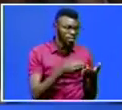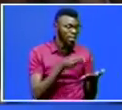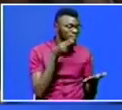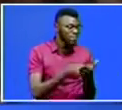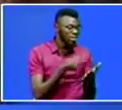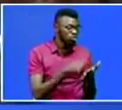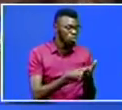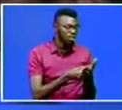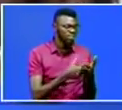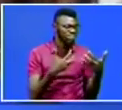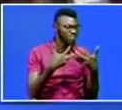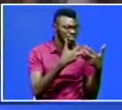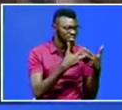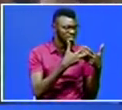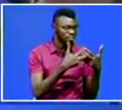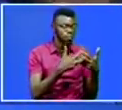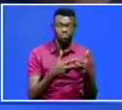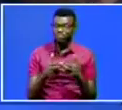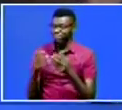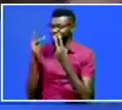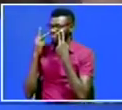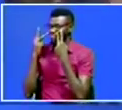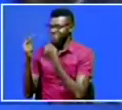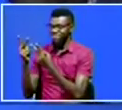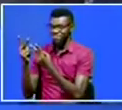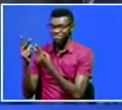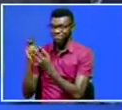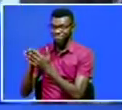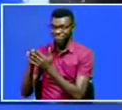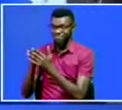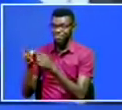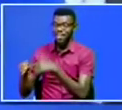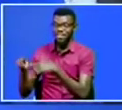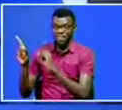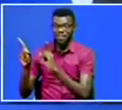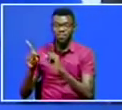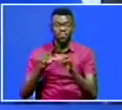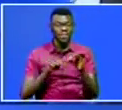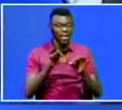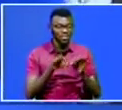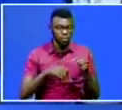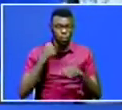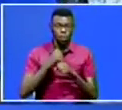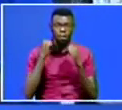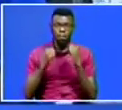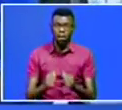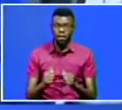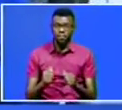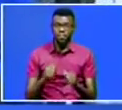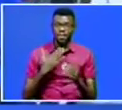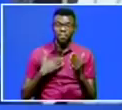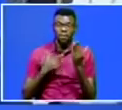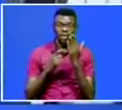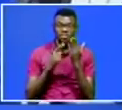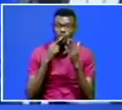engineering. Na mambo ni kama hayo, umeweza kumsikia yeye mwenyewe anasema kuwa alifanya bidii, na kama wasemavyo